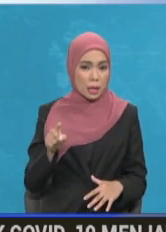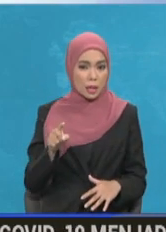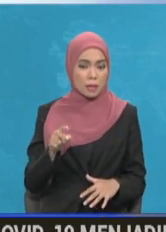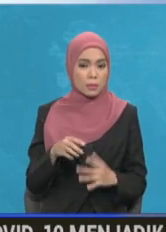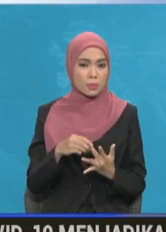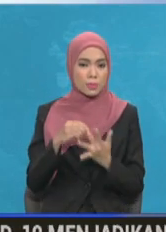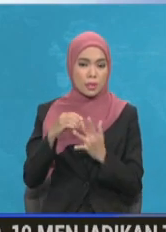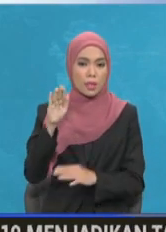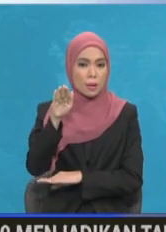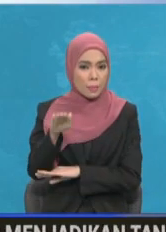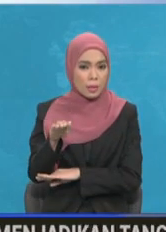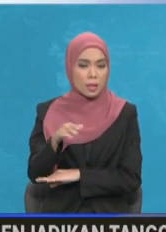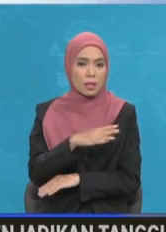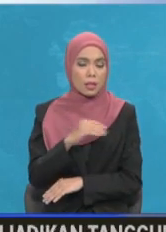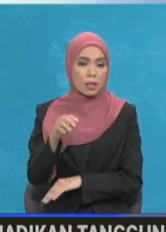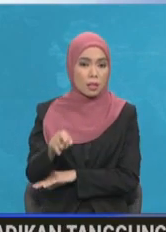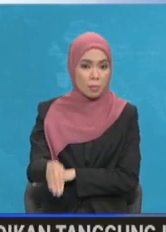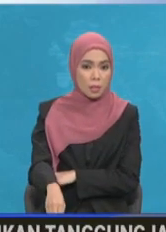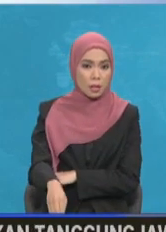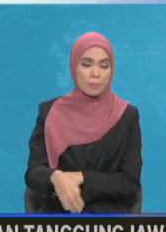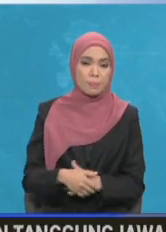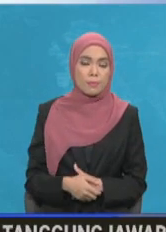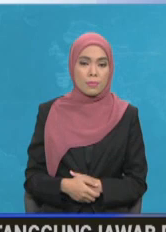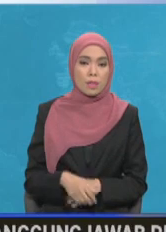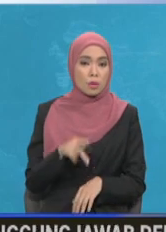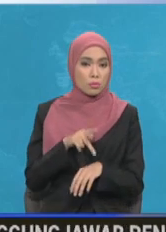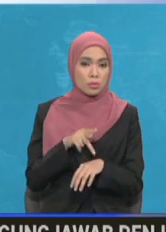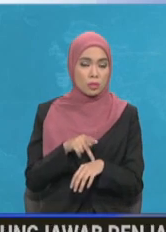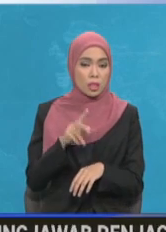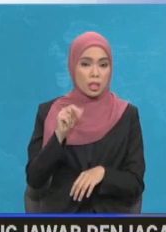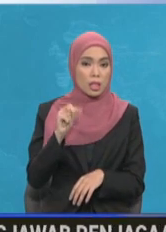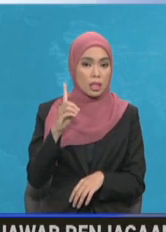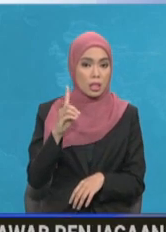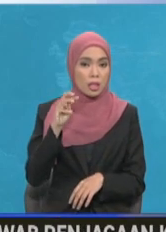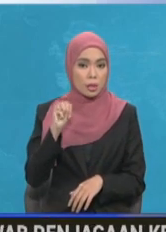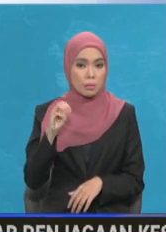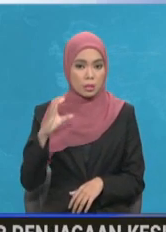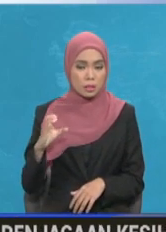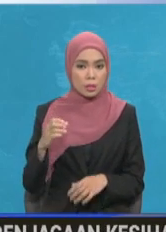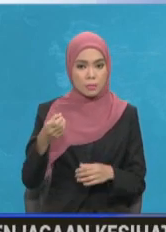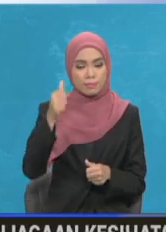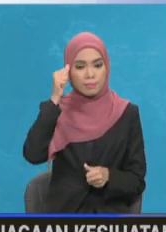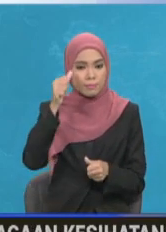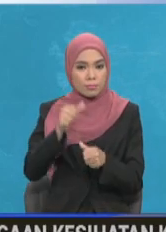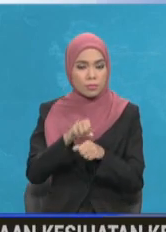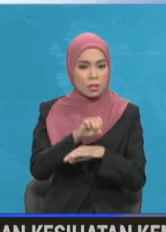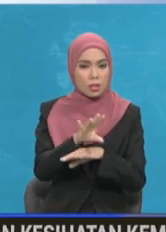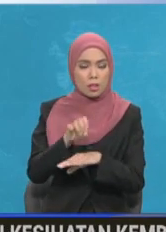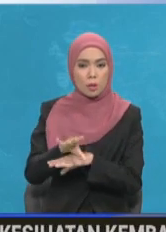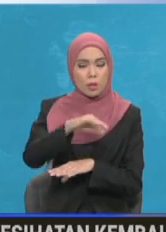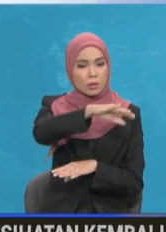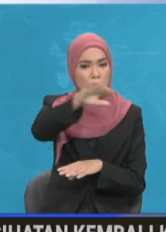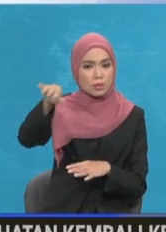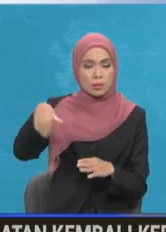pusat pengurusan bencana kebangsaan and di MC menasihatkan ramai untuk terus mengambil langkah beraspada dan